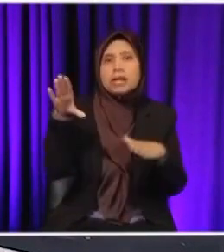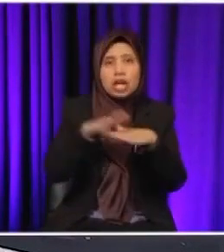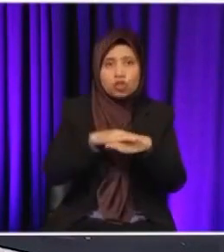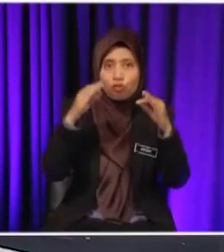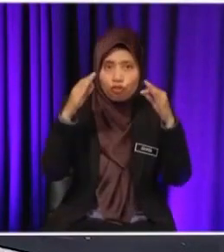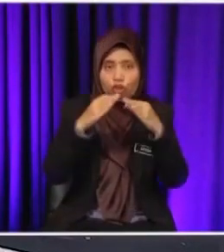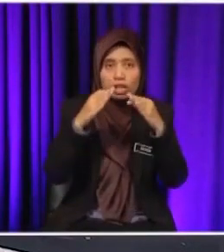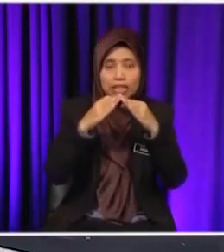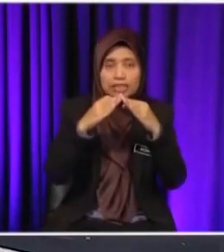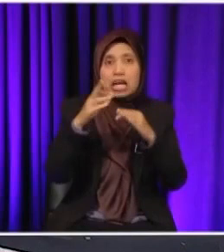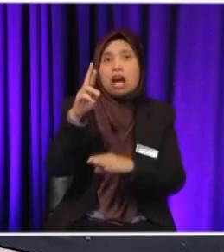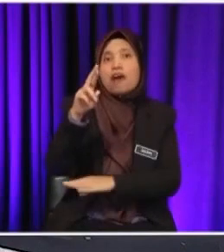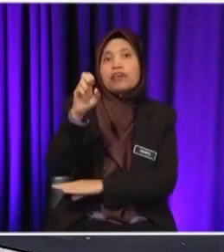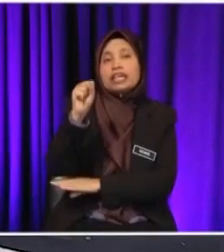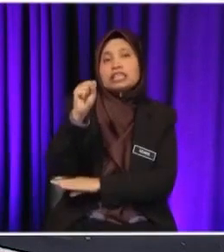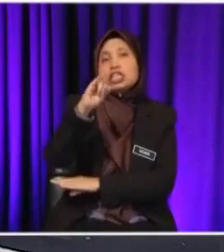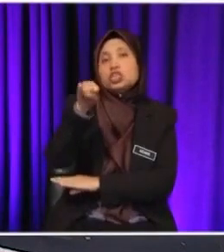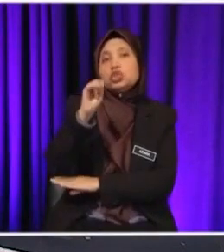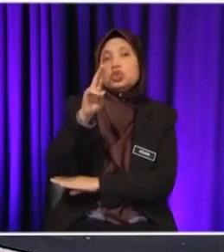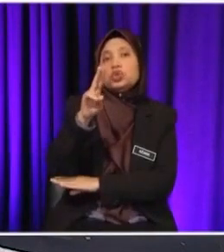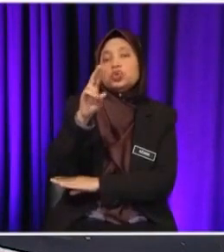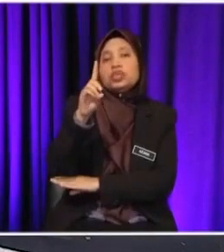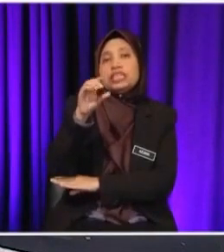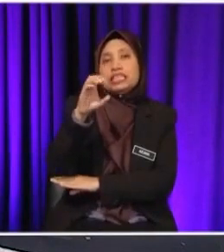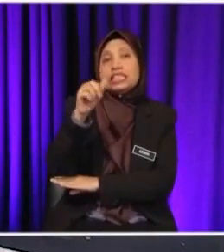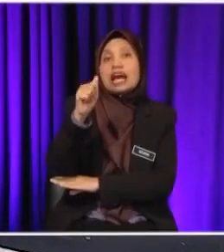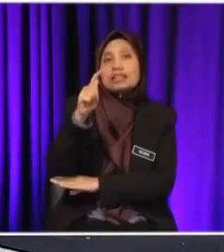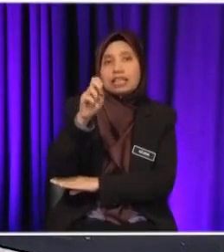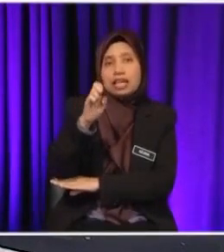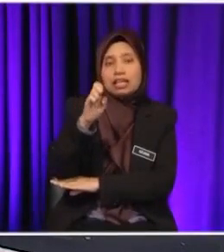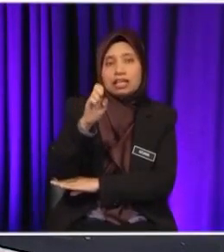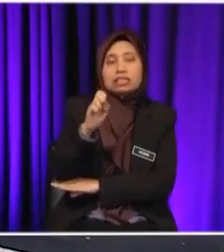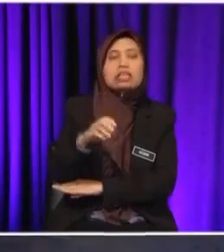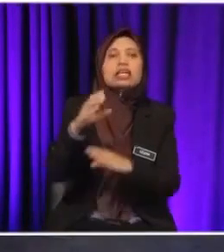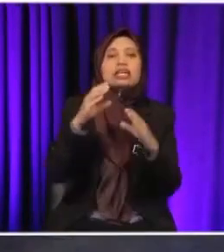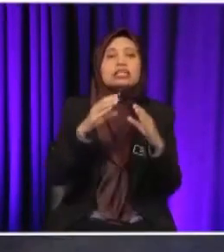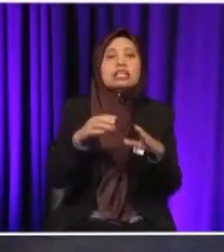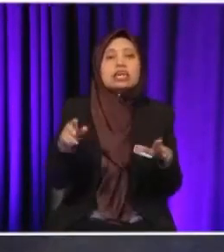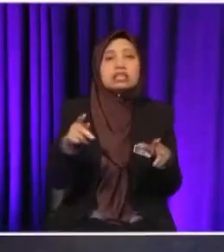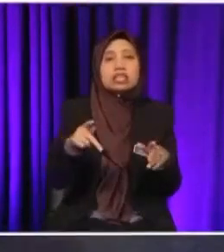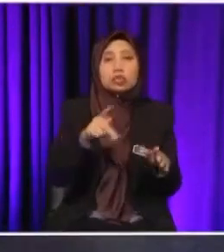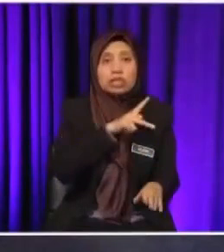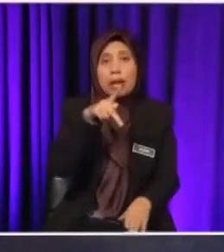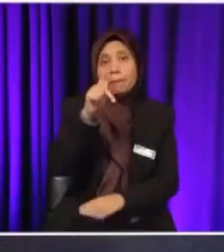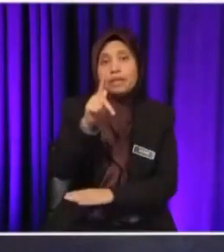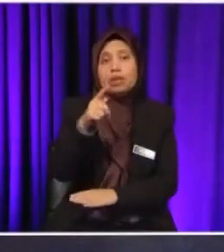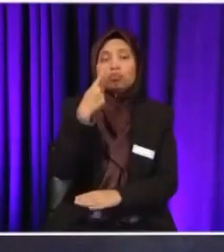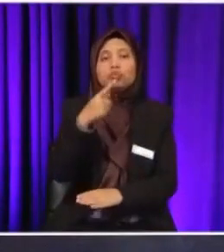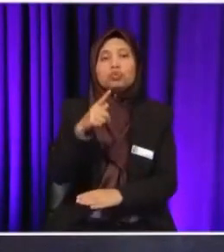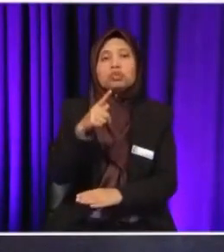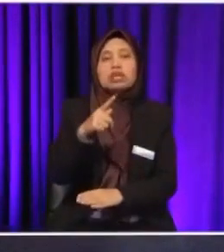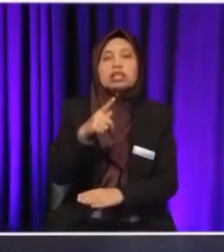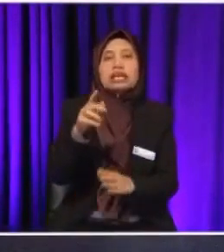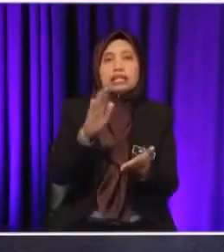terhadap cerpen Res Judi Carta ini, iaitu cikgu Siti Suhaila Tohid, merupakan ketua panitia kesusasteraan Melayu komunikatif